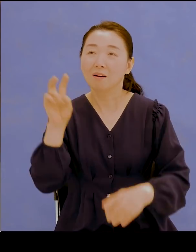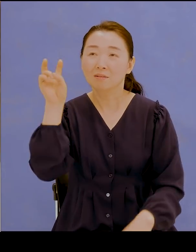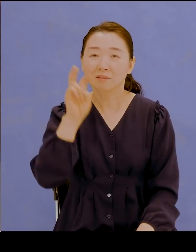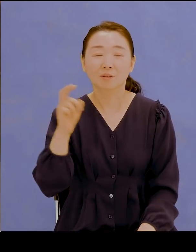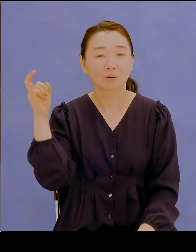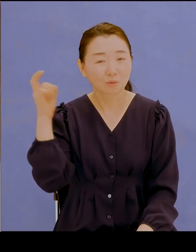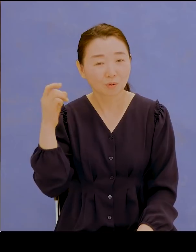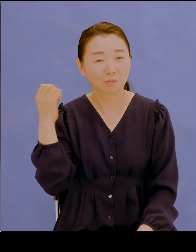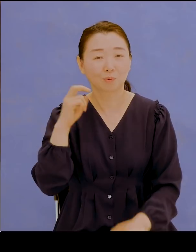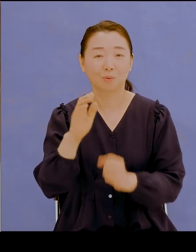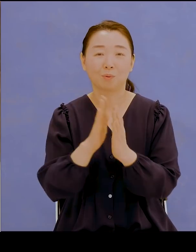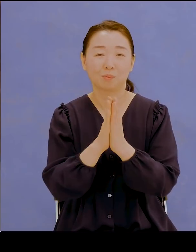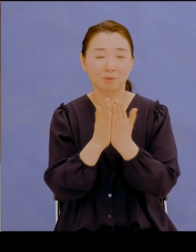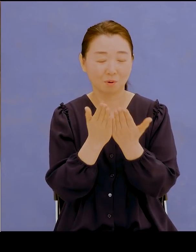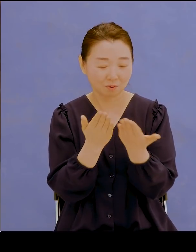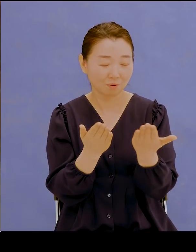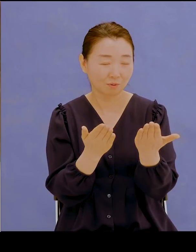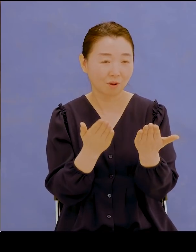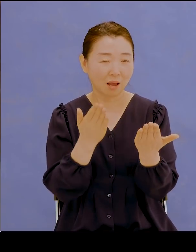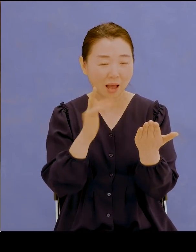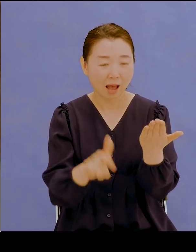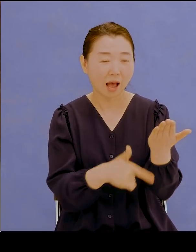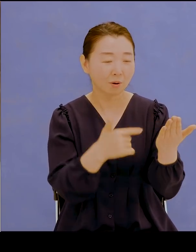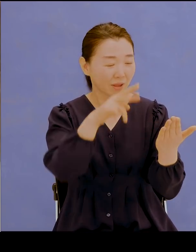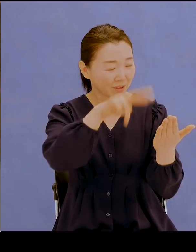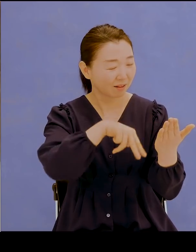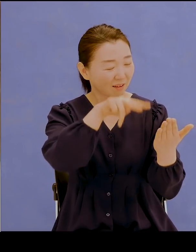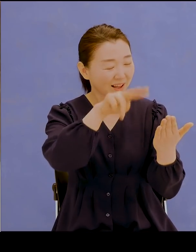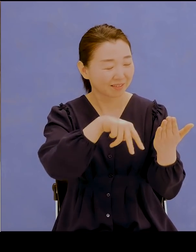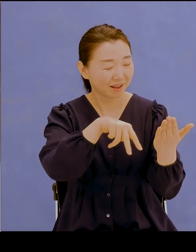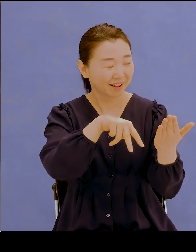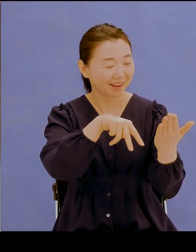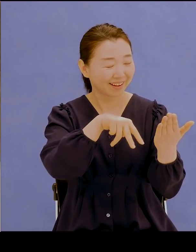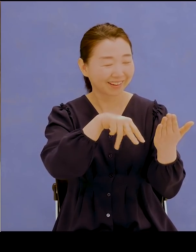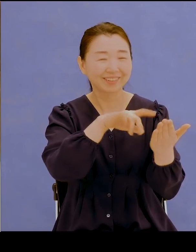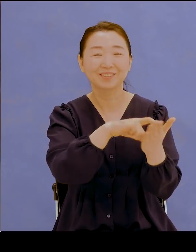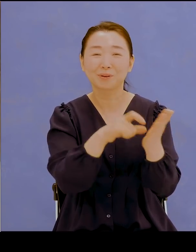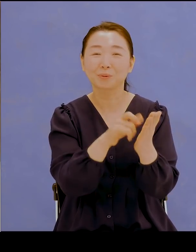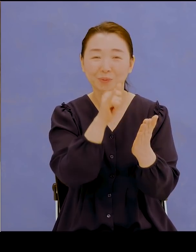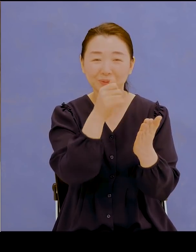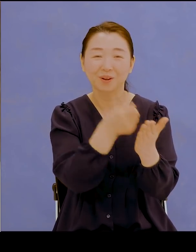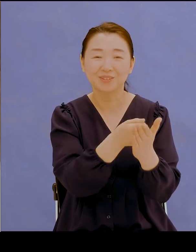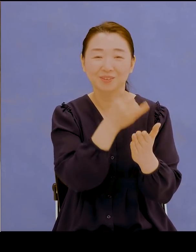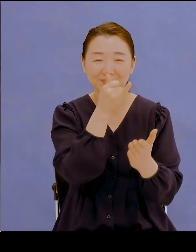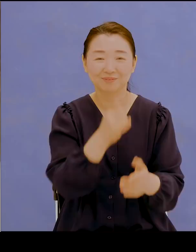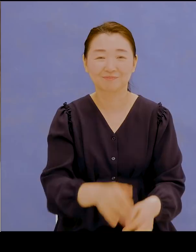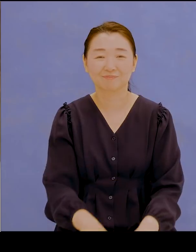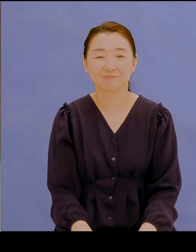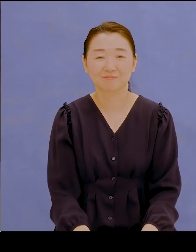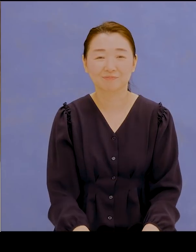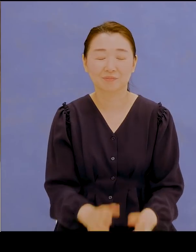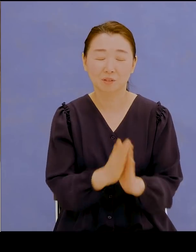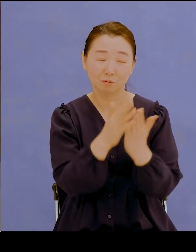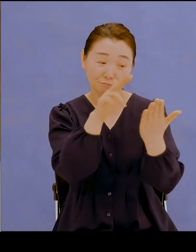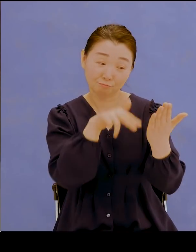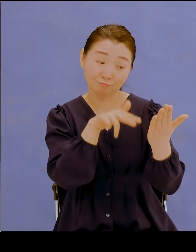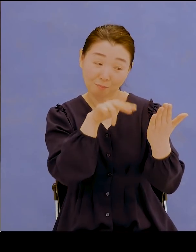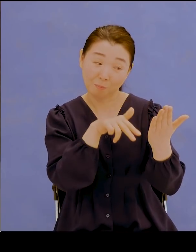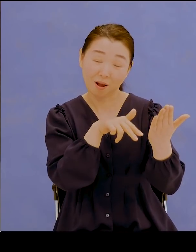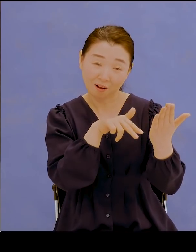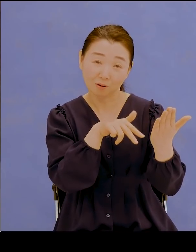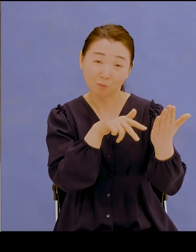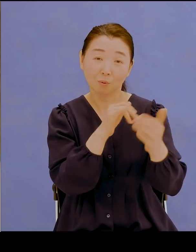또 성경도 네. 계속 하루에 또 몫이 있으니까 내가 예, 예. 읽어야지 그런 게 있으니까 예. 막 이렇게 읽다가